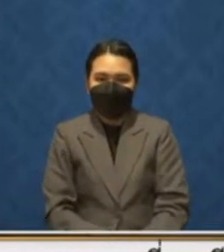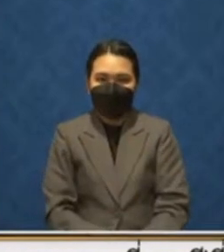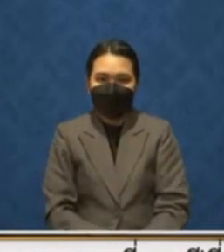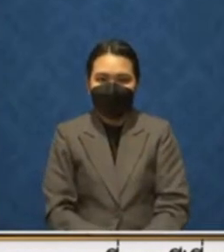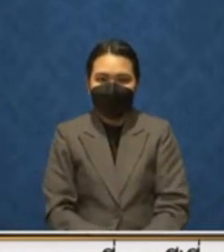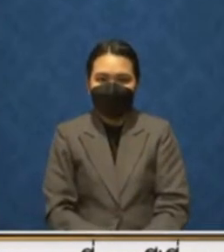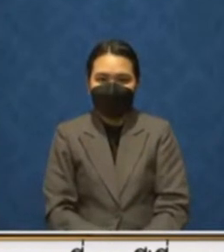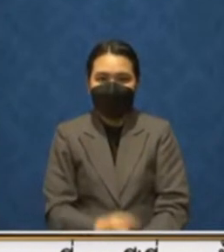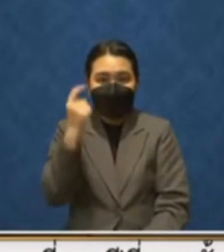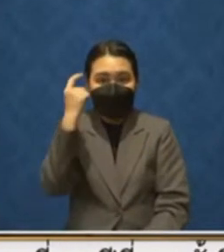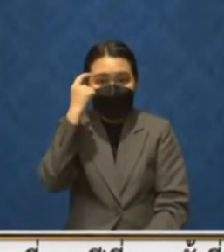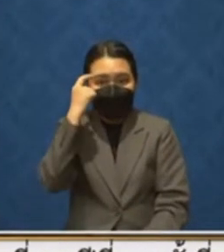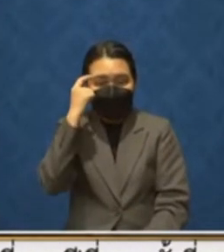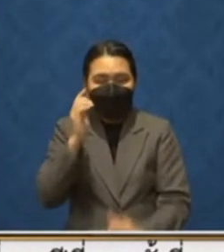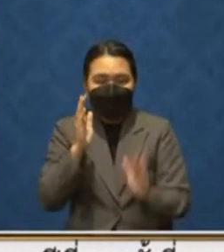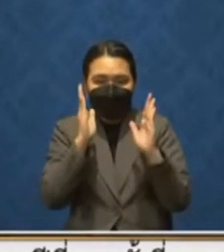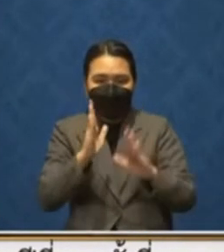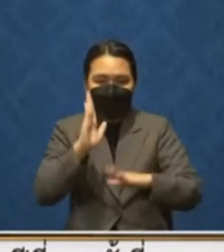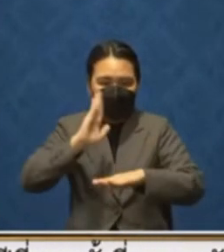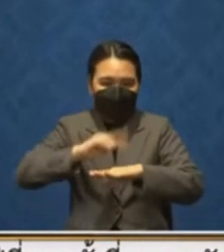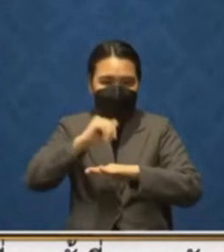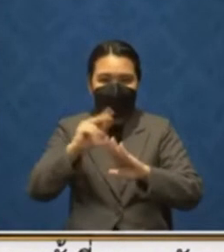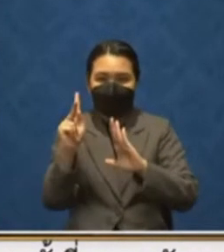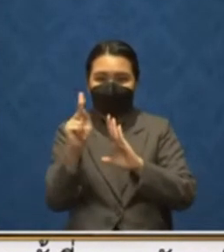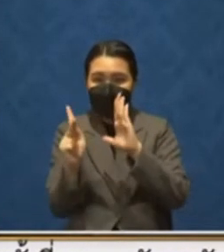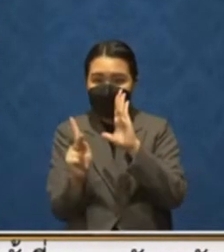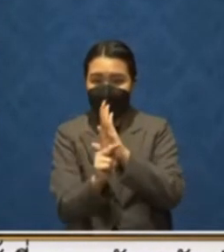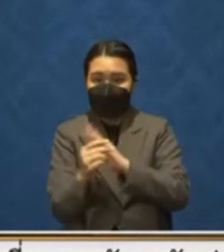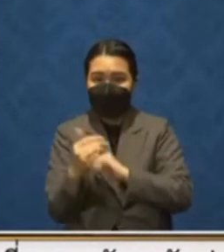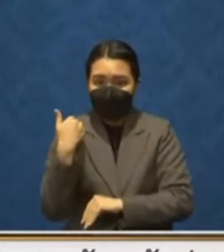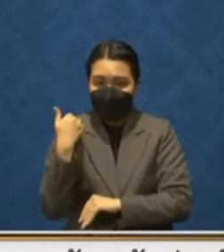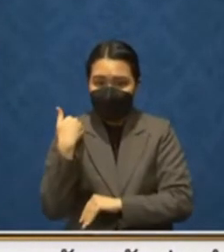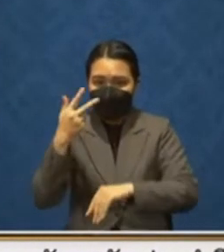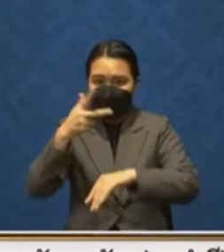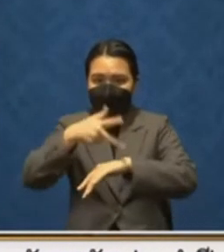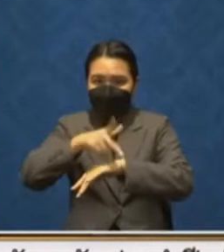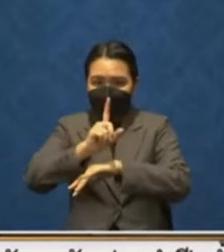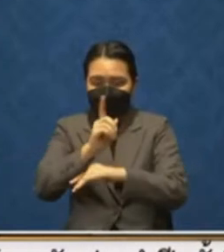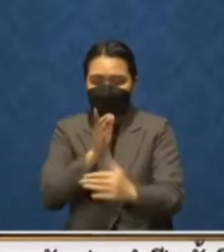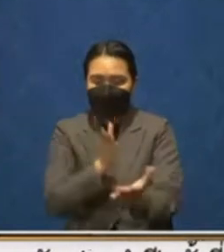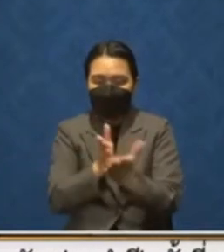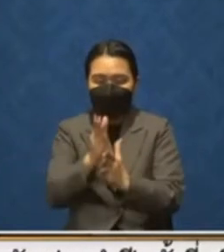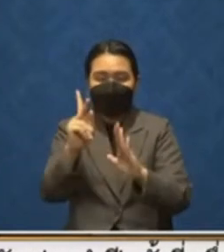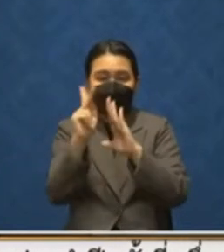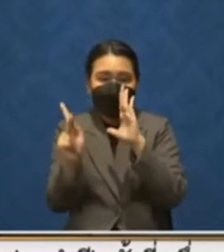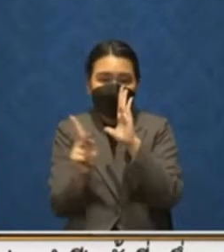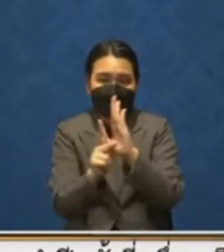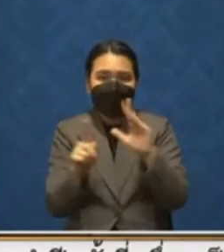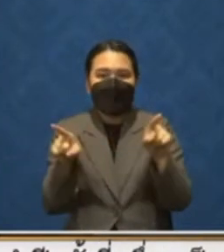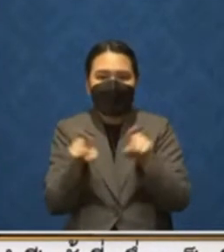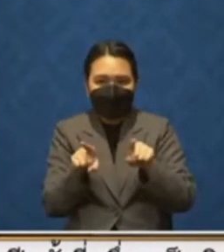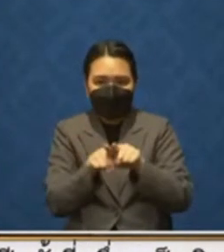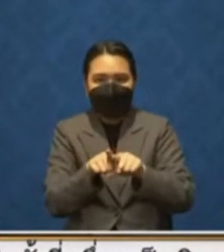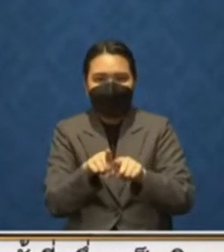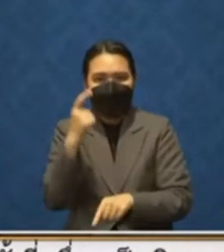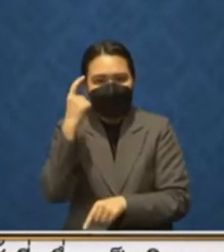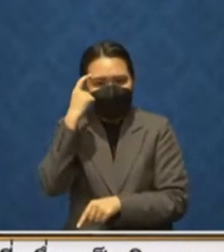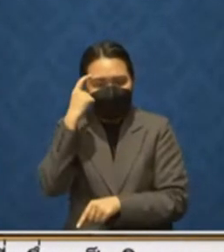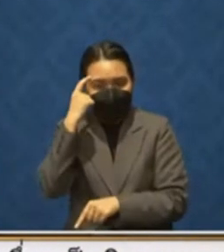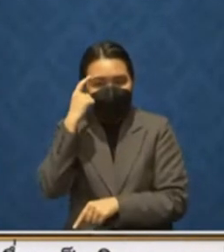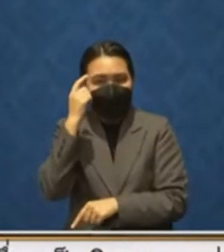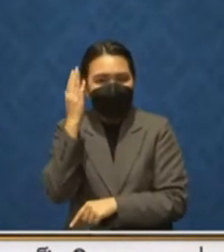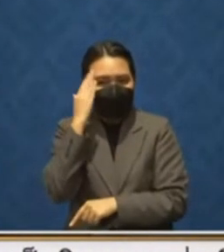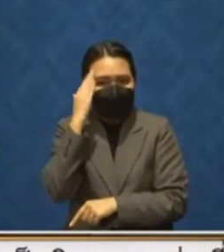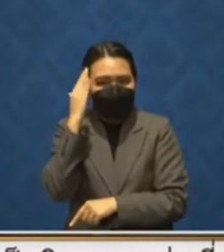นะกฎหมายจะมีมากนะครับท่านประธานก็เป็นนักกฎหมายด้วยจึงย่อมทราบสถานะของคุณประยุทธ์ได้ดีว่า